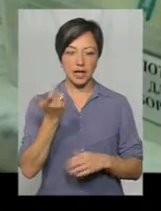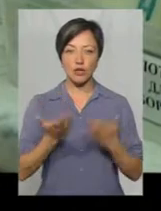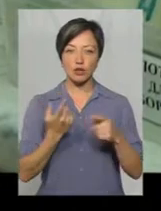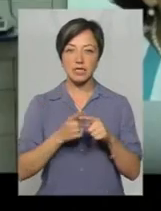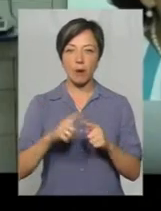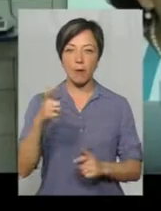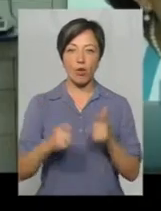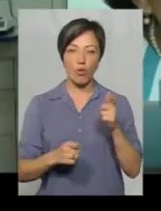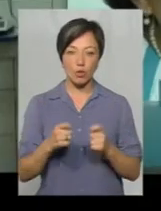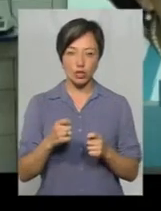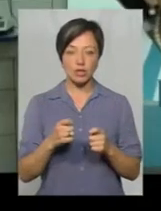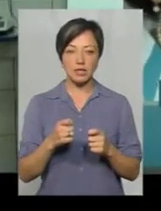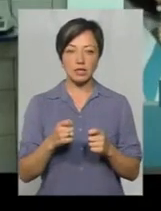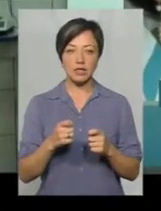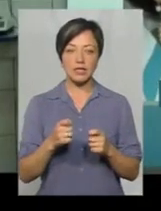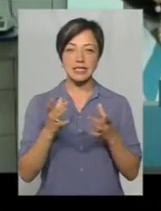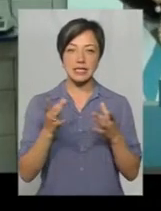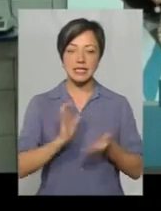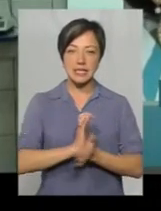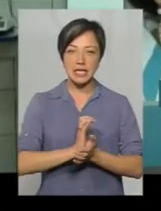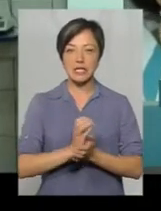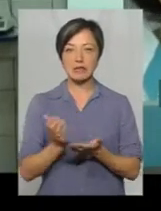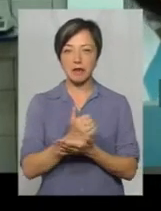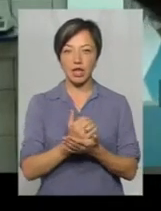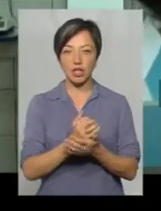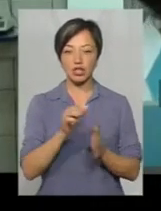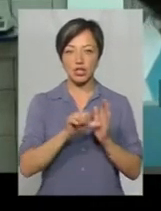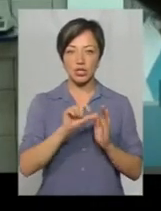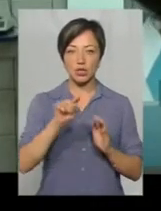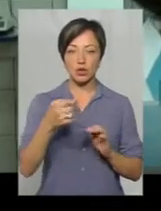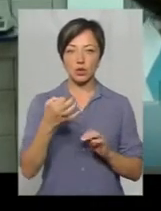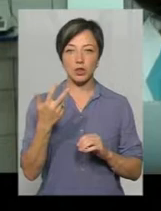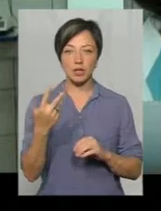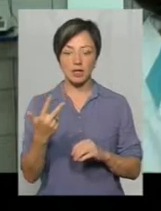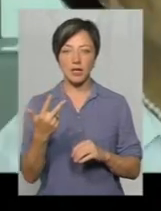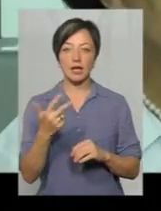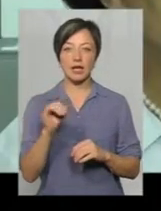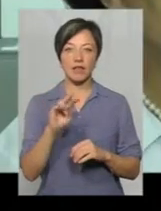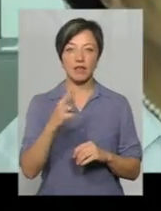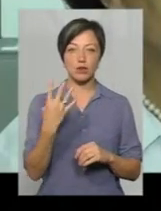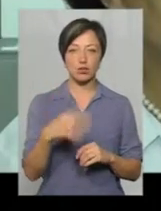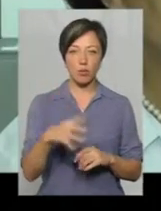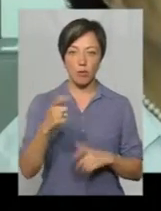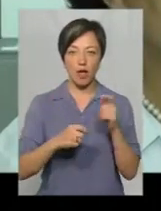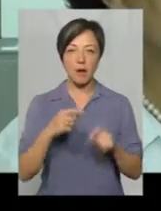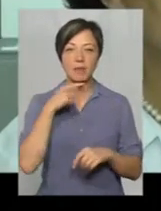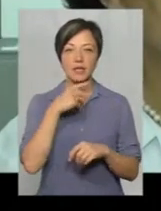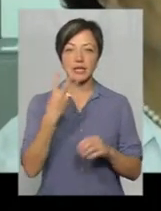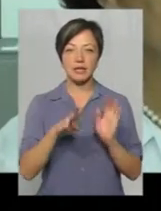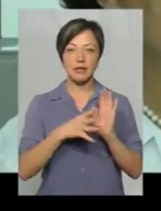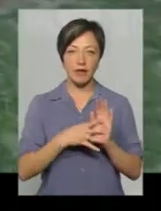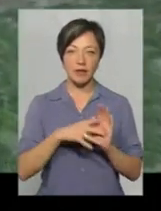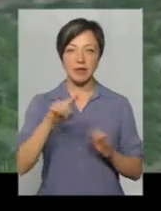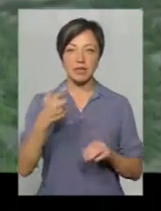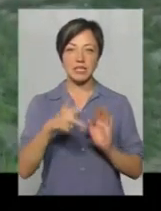це молочна, мається на увазі сирі сметана, воно має 6,03 і 2,40 молоко. М'ясо 39 гривень і 38